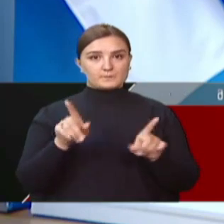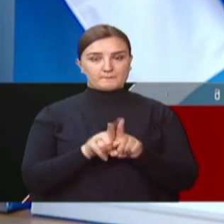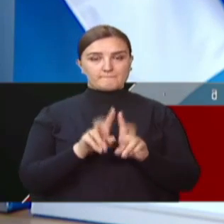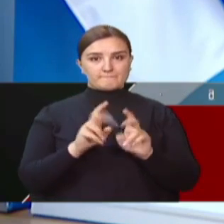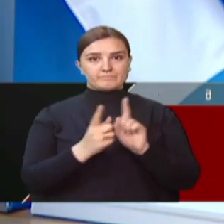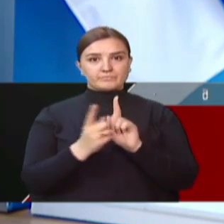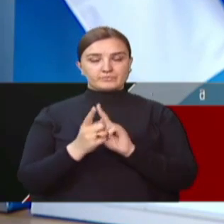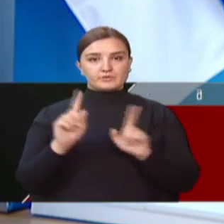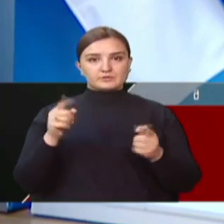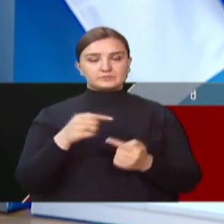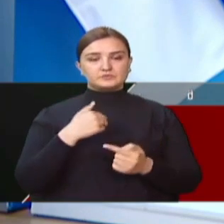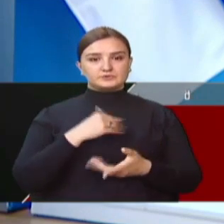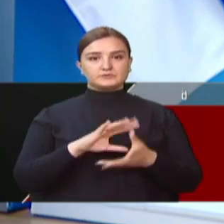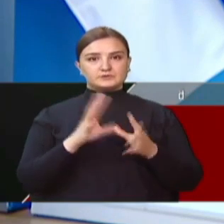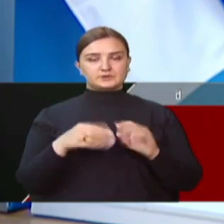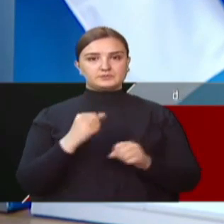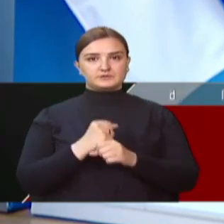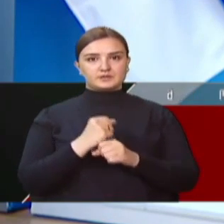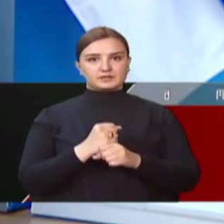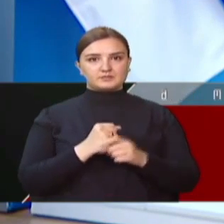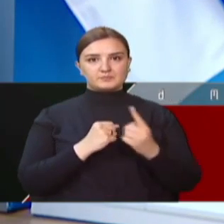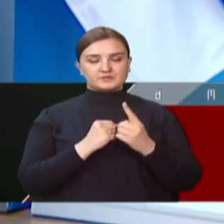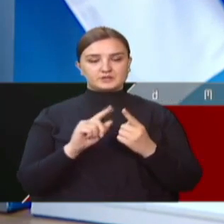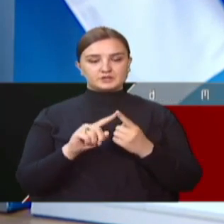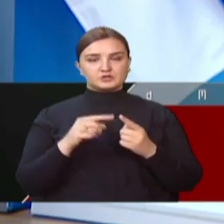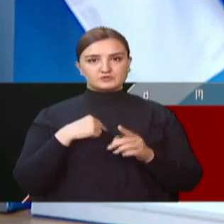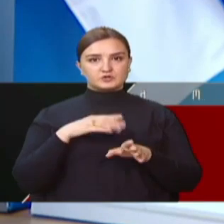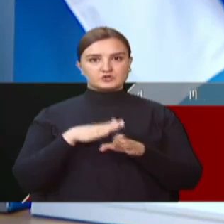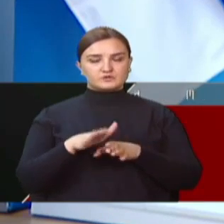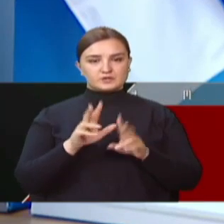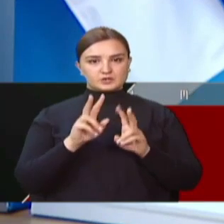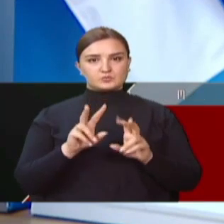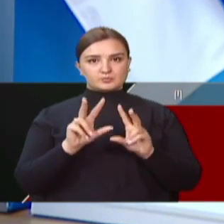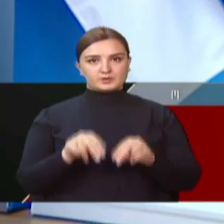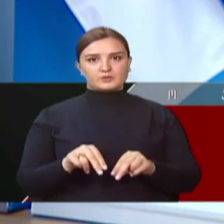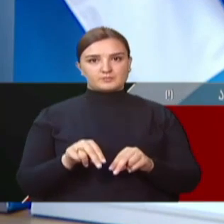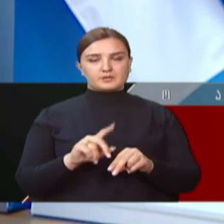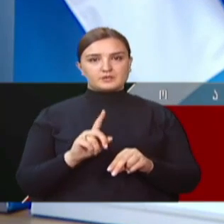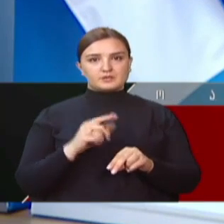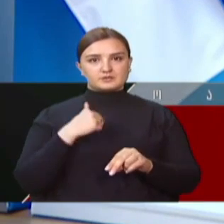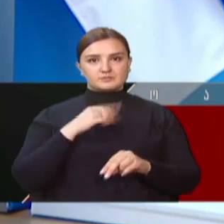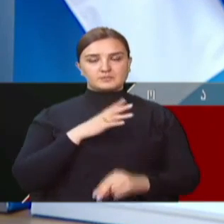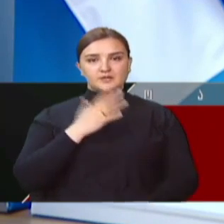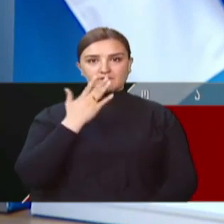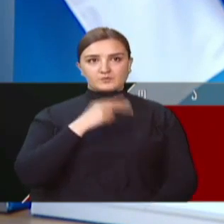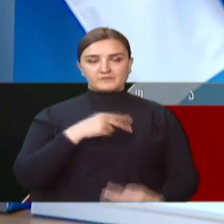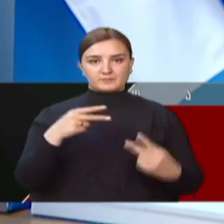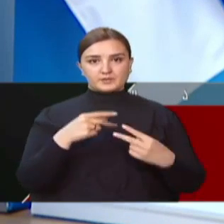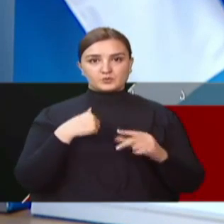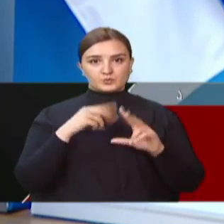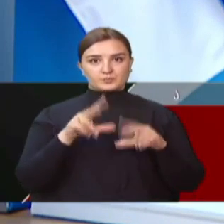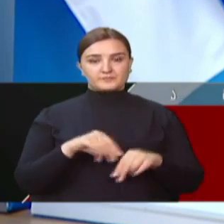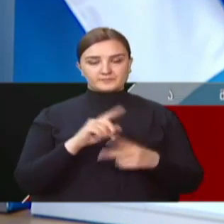შესაბამისად, ჩვენ ვაკეთებთ ყველაფერს იმისთვის, რომ პირველი შევასრულოთ ჩვენი პირობა, რაც მივეცით ევროპელ პარტნიორებს, და